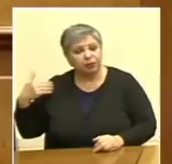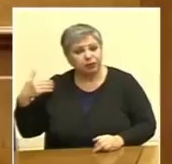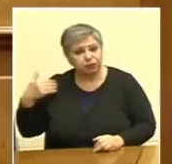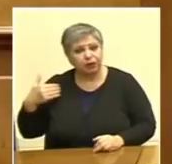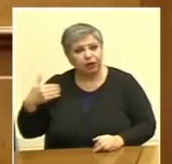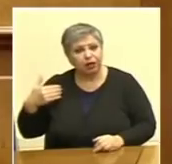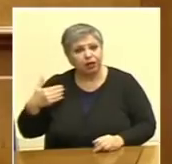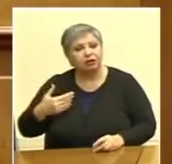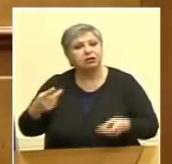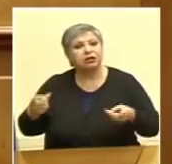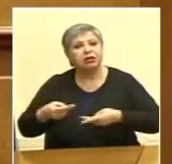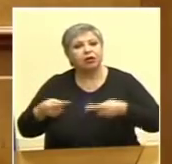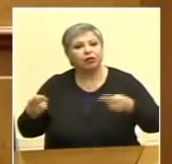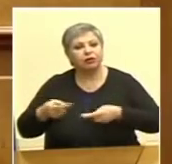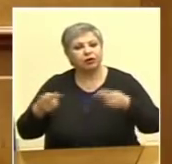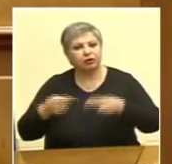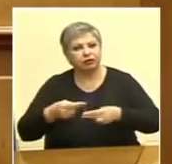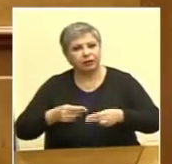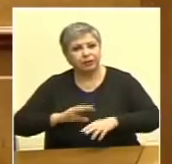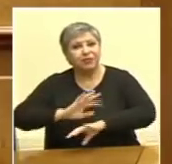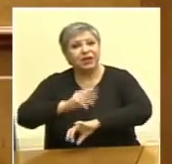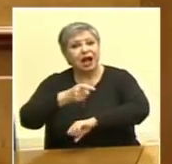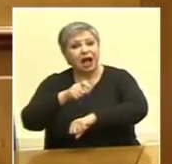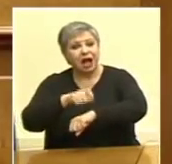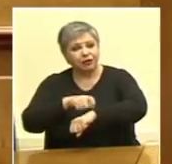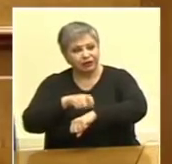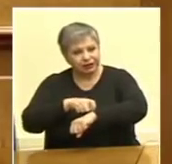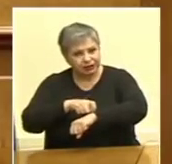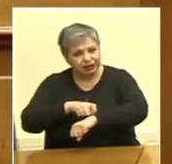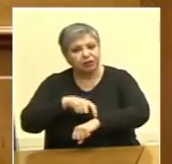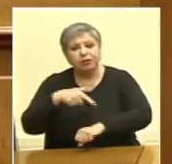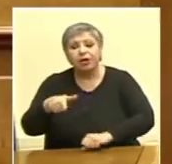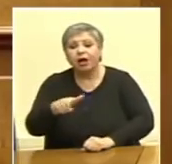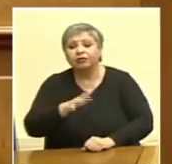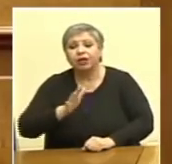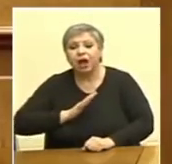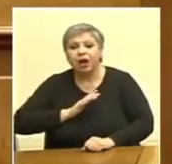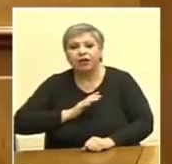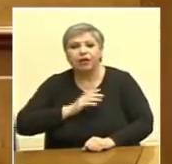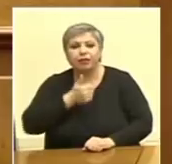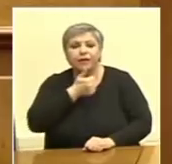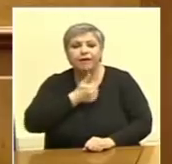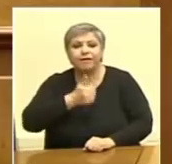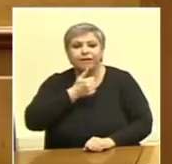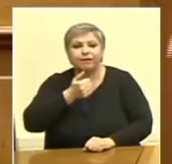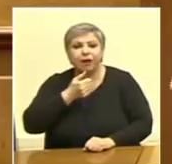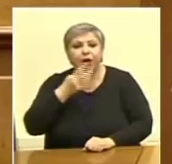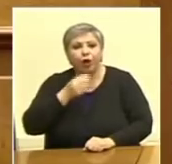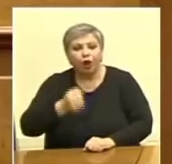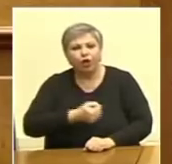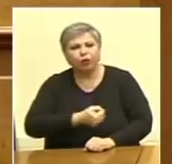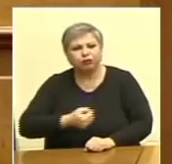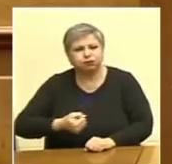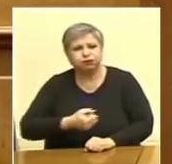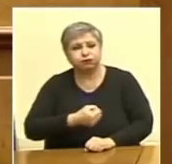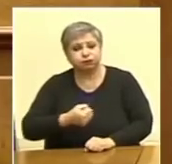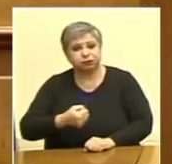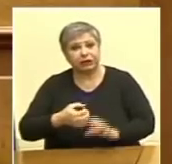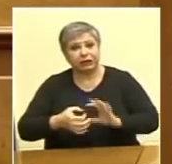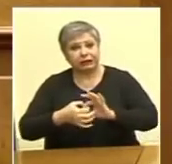Και αυτοί οι πολίτες σήμερα έρχεται η ώρα να ανταμυφθούν για τις θυσίες τους. Και άρα είναι ύβρις απέναντί τους